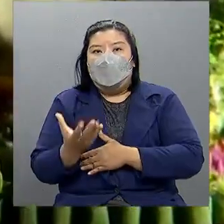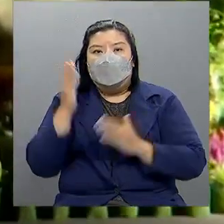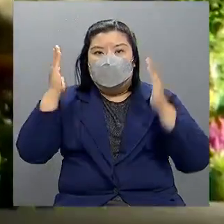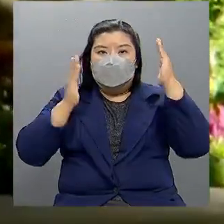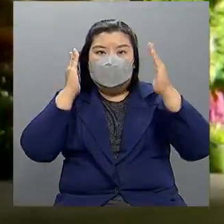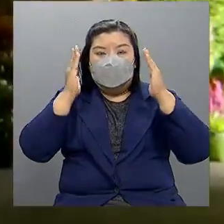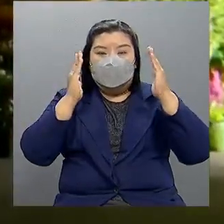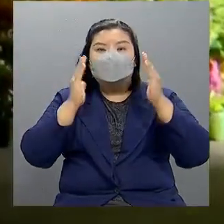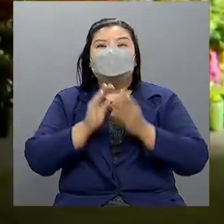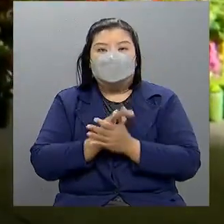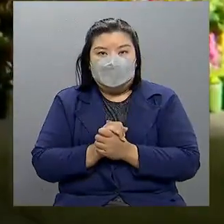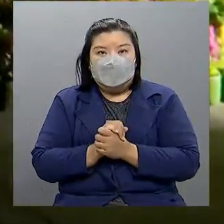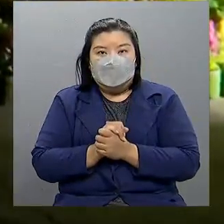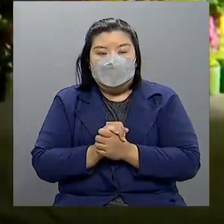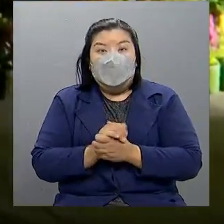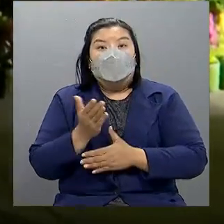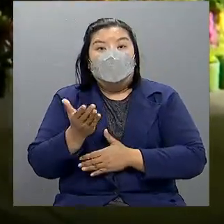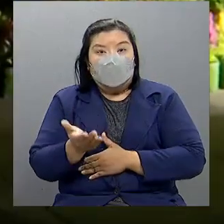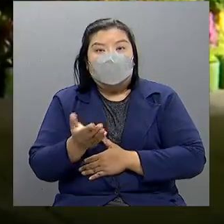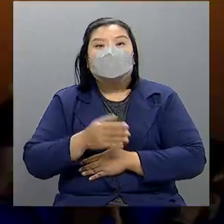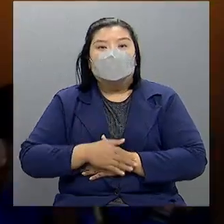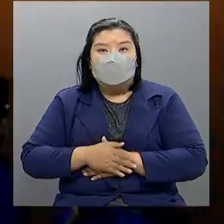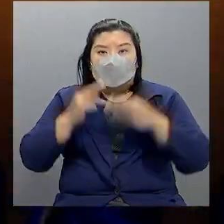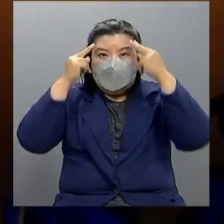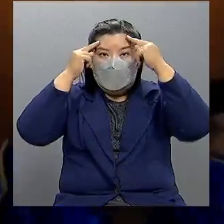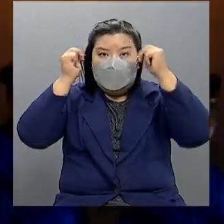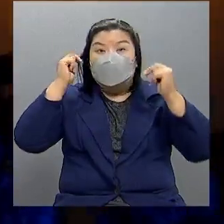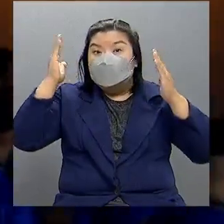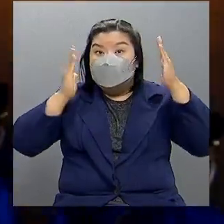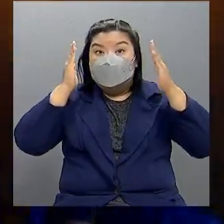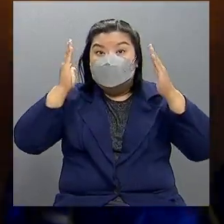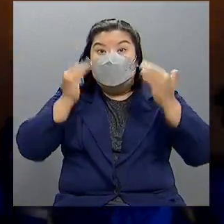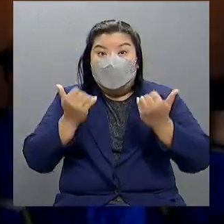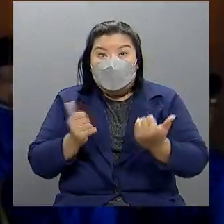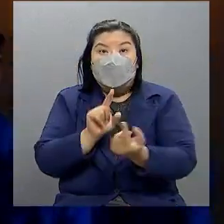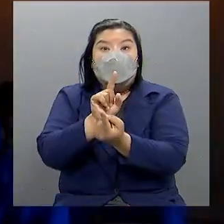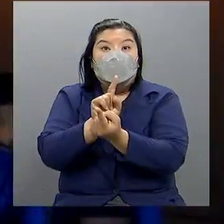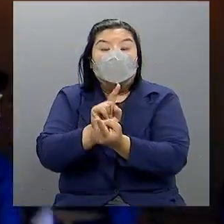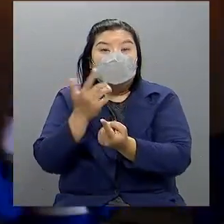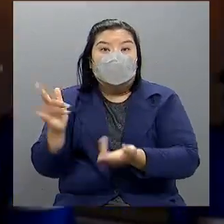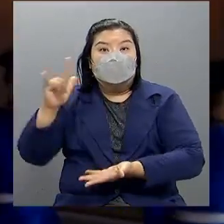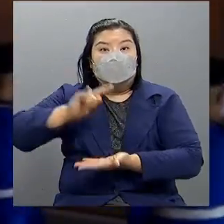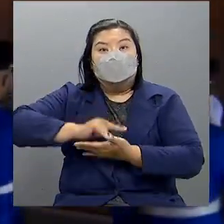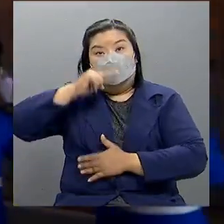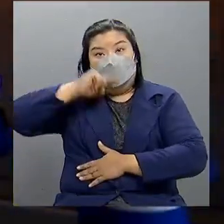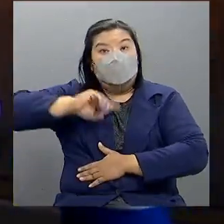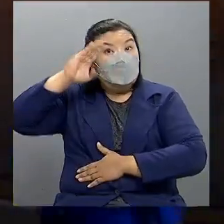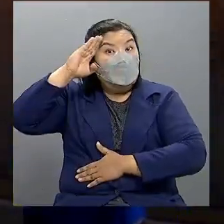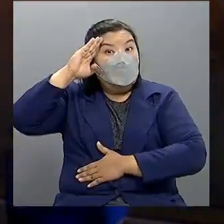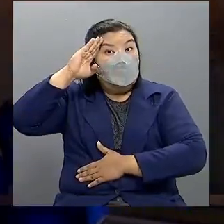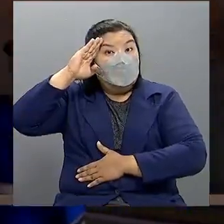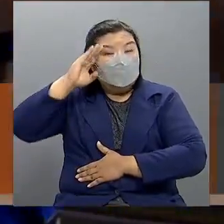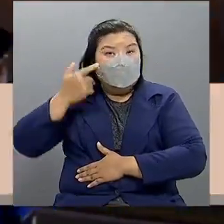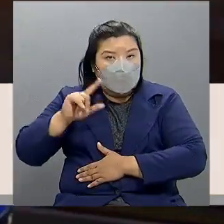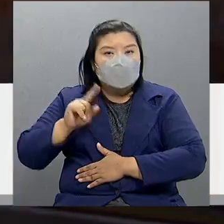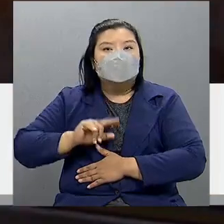ดาโต้สรีอิสมาอิลซาบรียาคบนายกรัฐมนตรีมาเลเซียเดินทางถึงท่าอากาศยานทหาร2กองบิน6ด้วยเที่ยวบินพิเศษในโอ